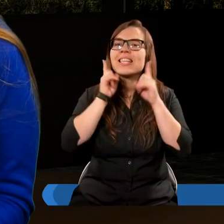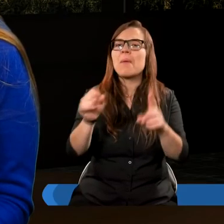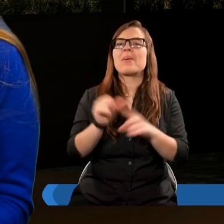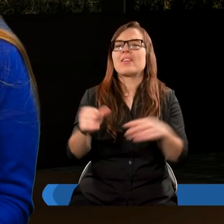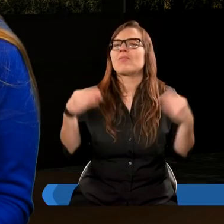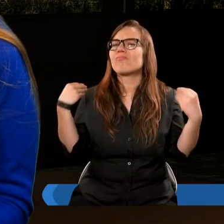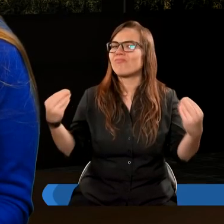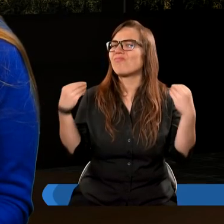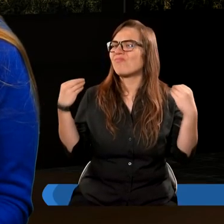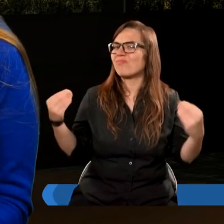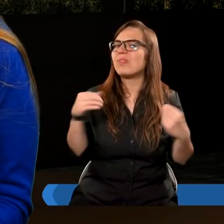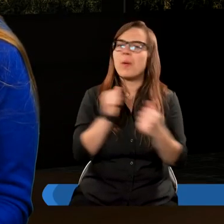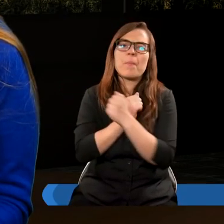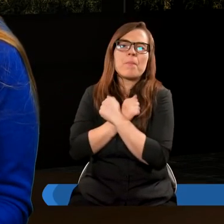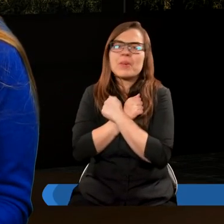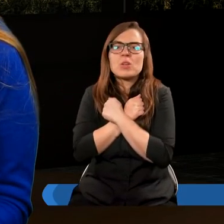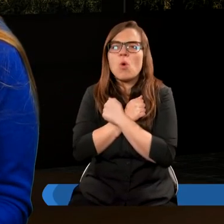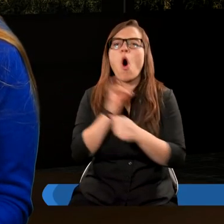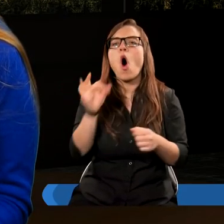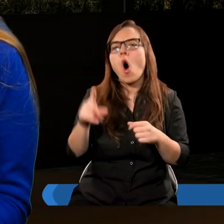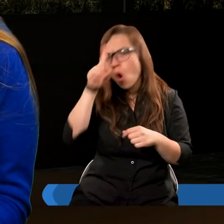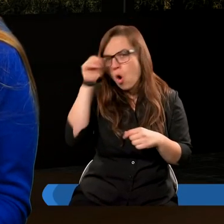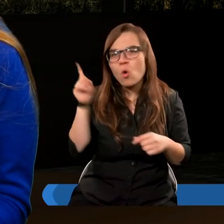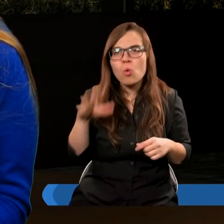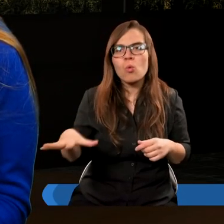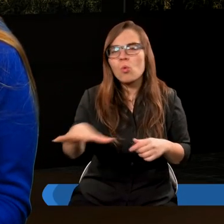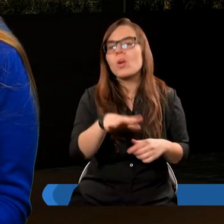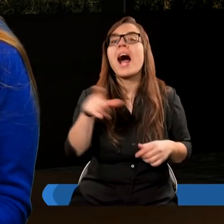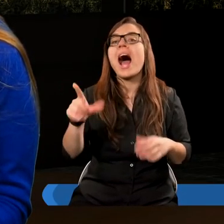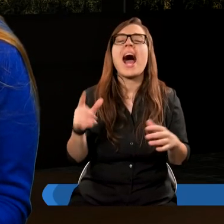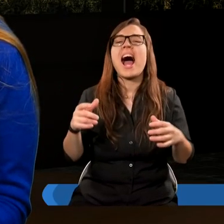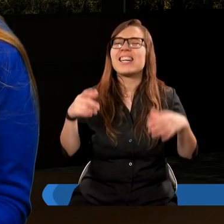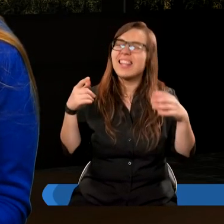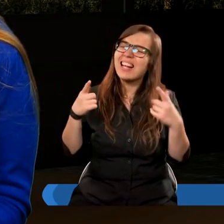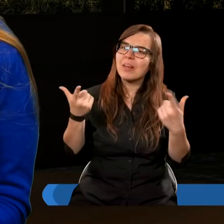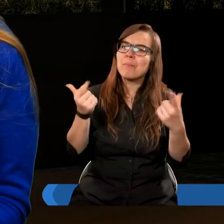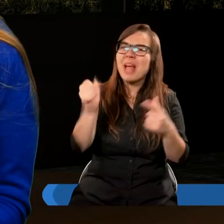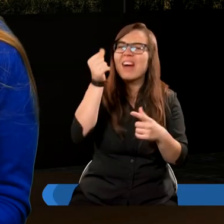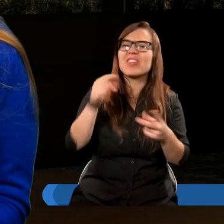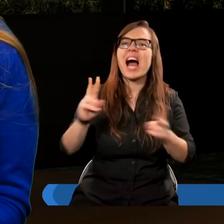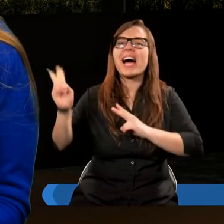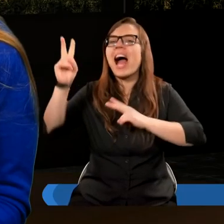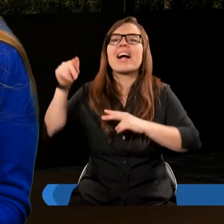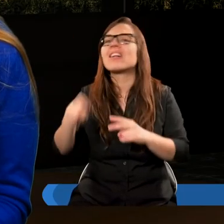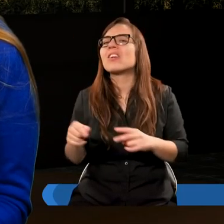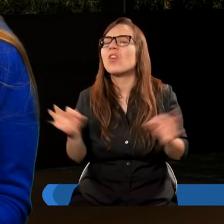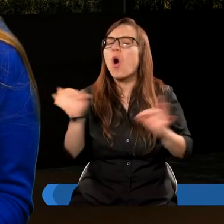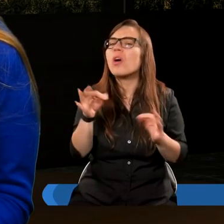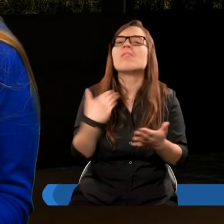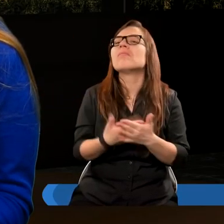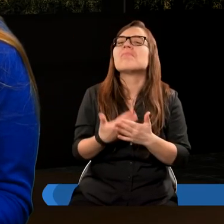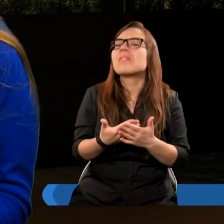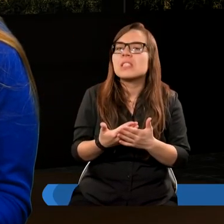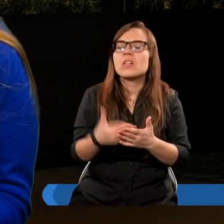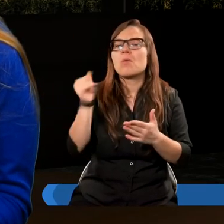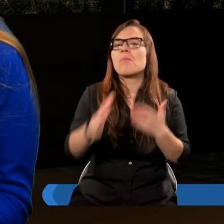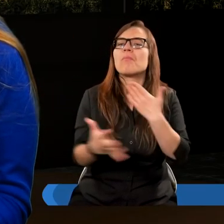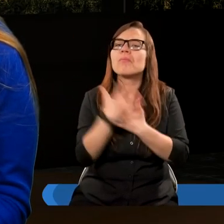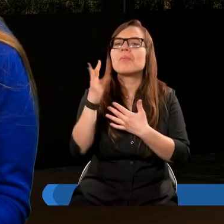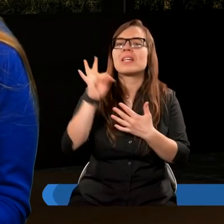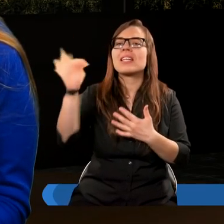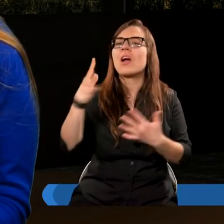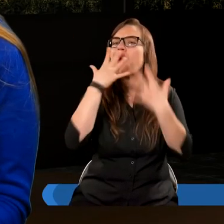pełen miłości i żarliwości do swojego ludu, a jego gwałtowne reakcje, które dla nas wydają się straszne i okrutne, wynikają właśnie z jego